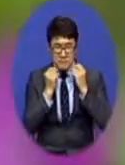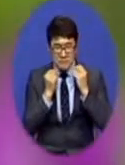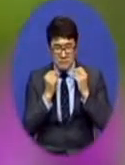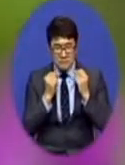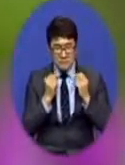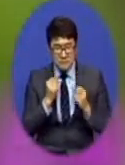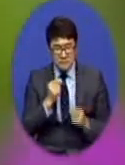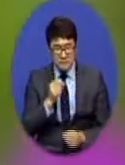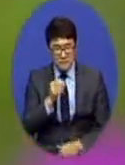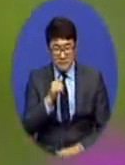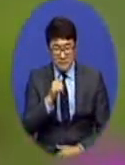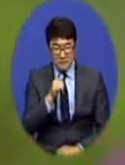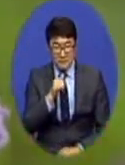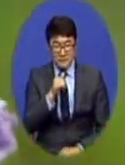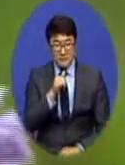흘리라.